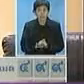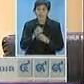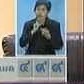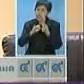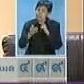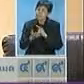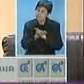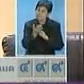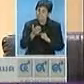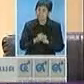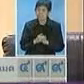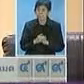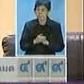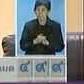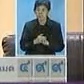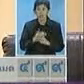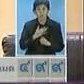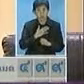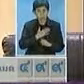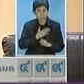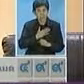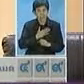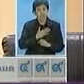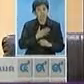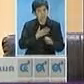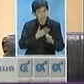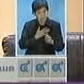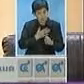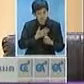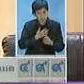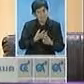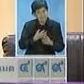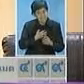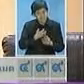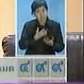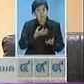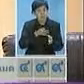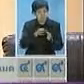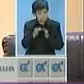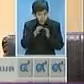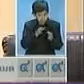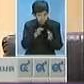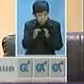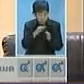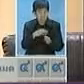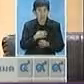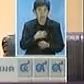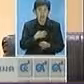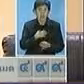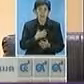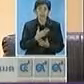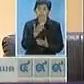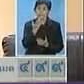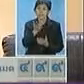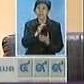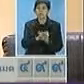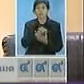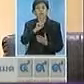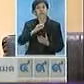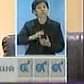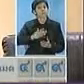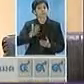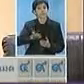ชิกที่ผมต้องขอเวลาเล็กน้อยเพื่อชี้แจงทำความเข้าใจกับท่านสมาชิกผู้ทรงเกีย